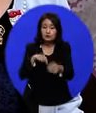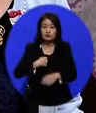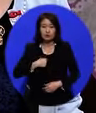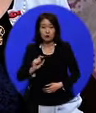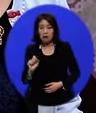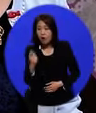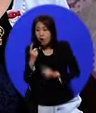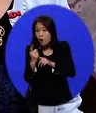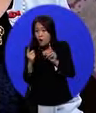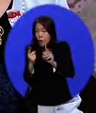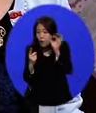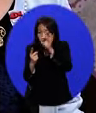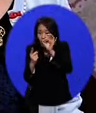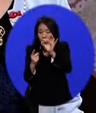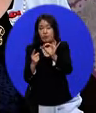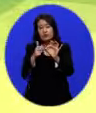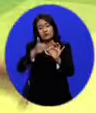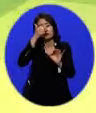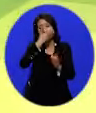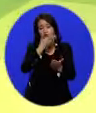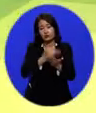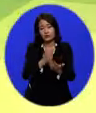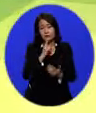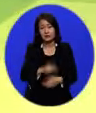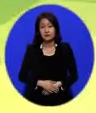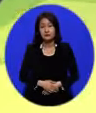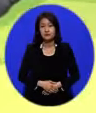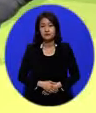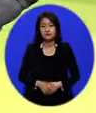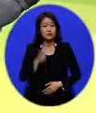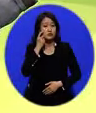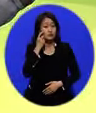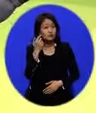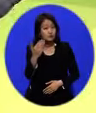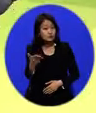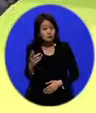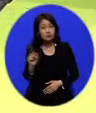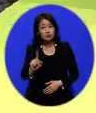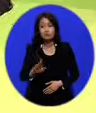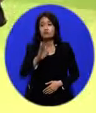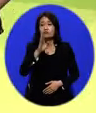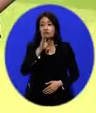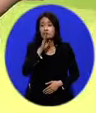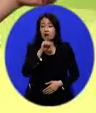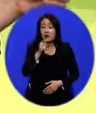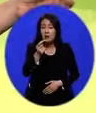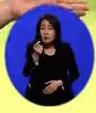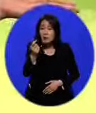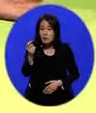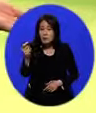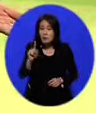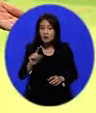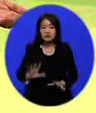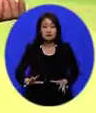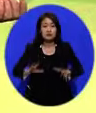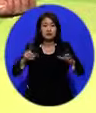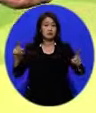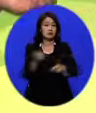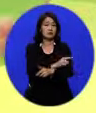찾아가게 하는 게 굉장히 중요하다는 거예요. 자, 질문은요. 정말 사소한 질문은 세상을